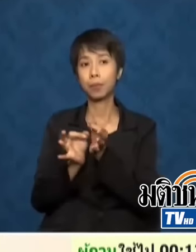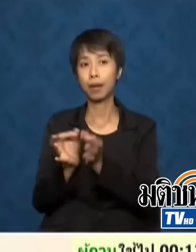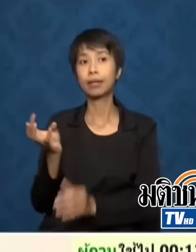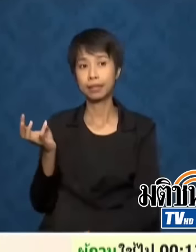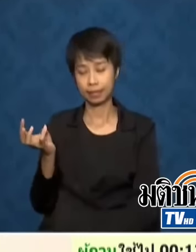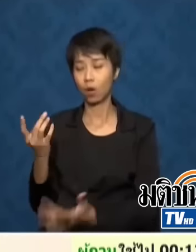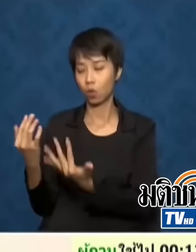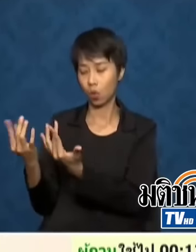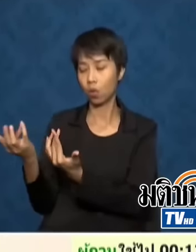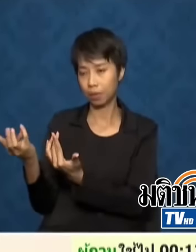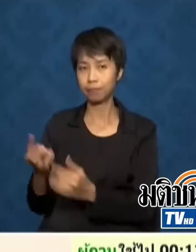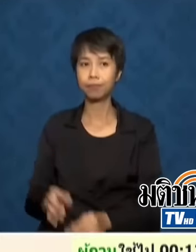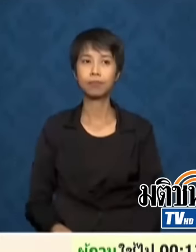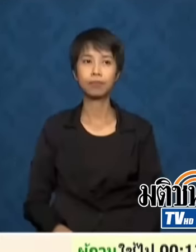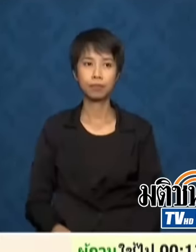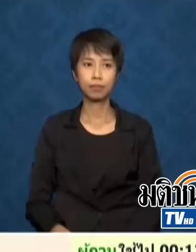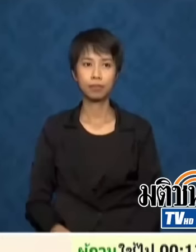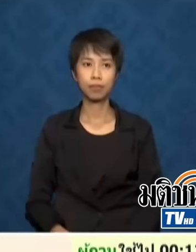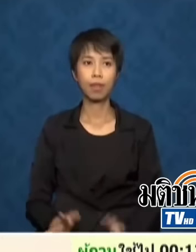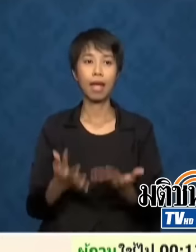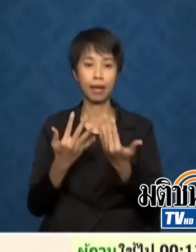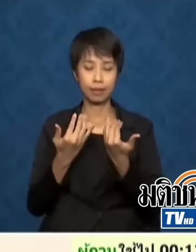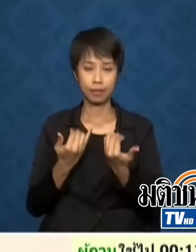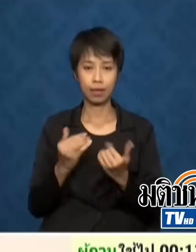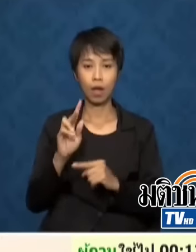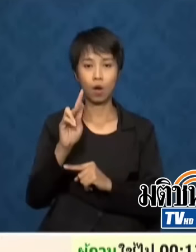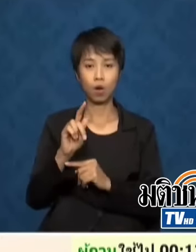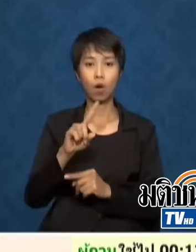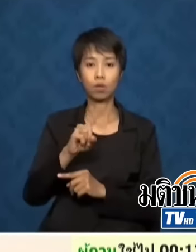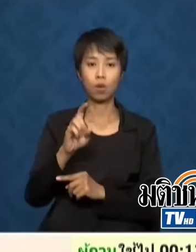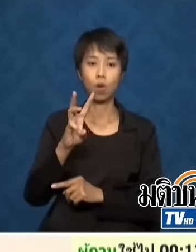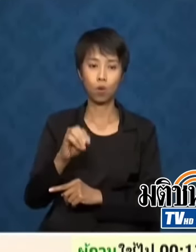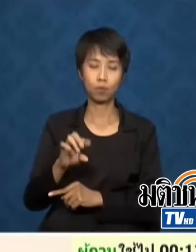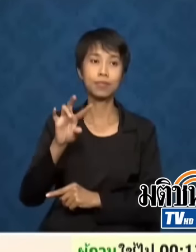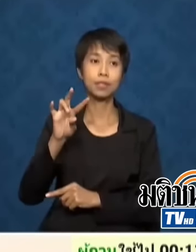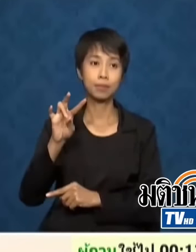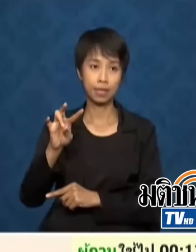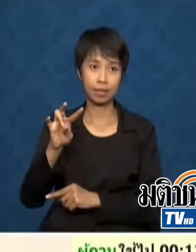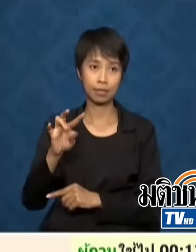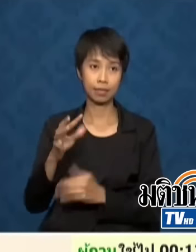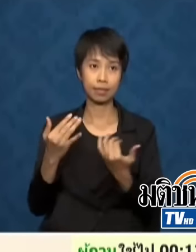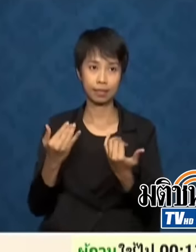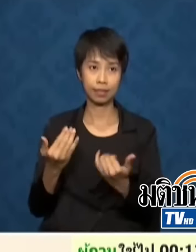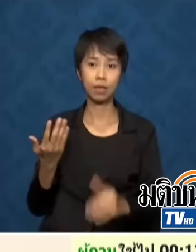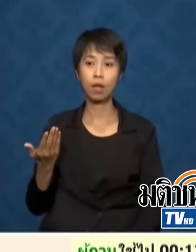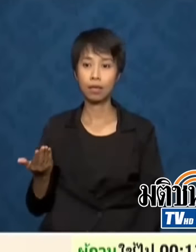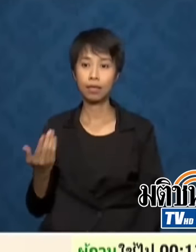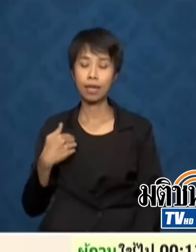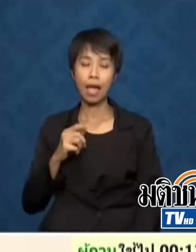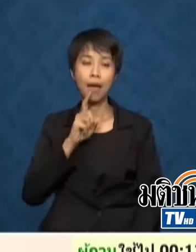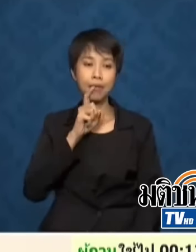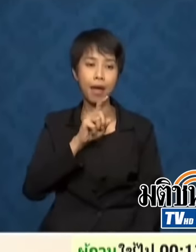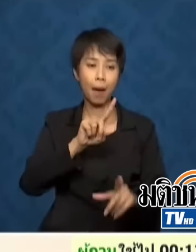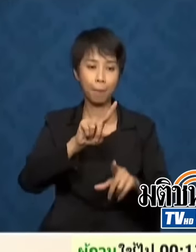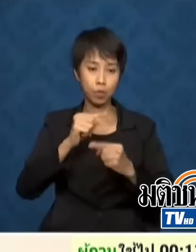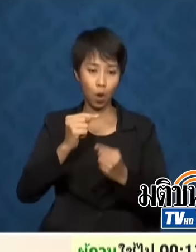วผมจะอนุญาตให้ครับ ครับ ก็ข้อบังคับที่167นี้กระทู้ถามที่ตอบในสภาครับ